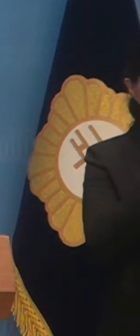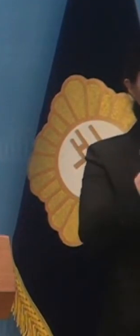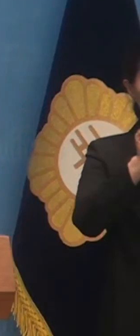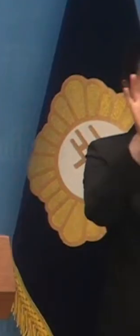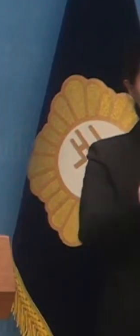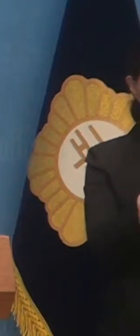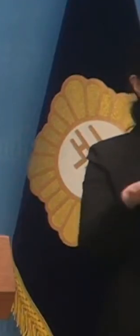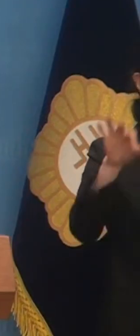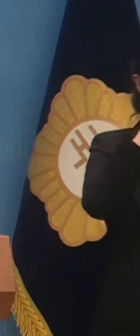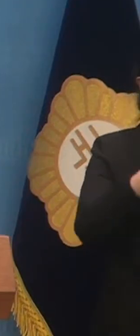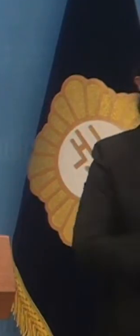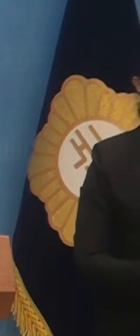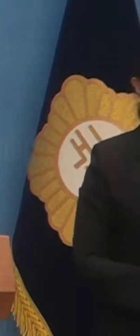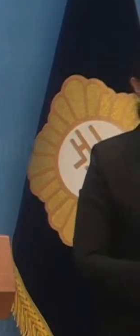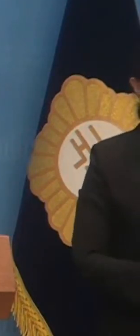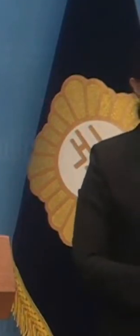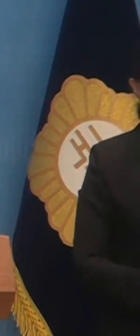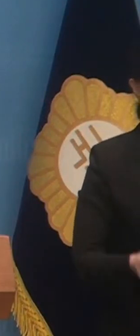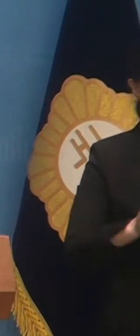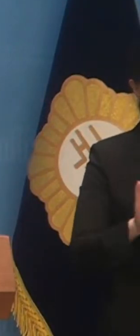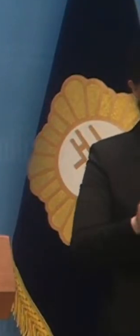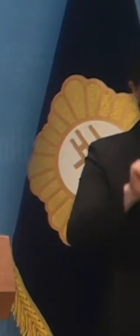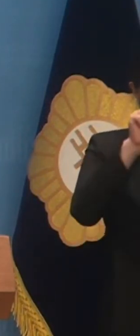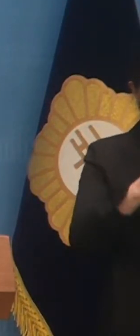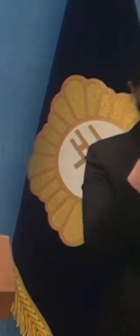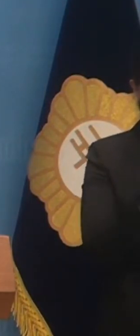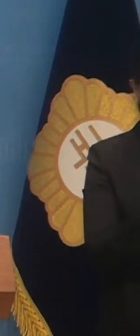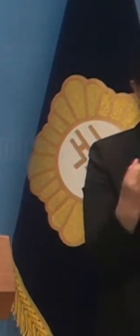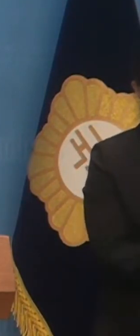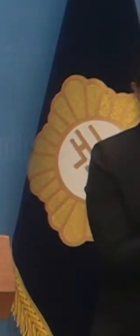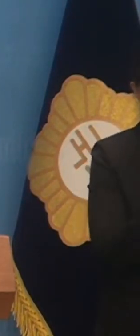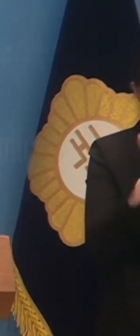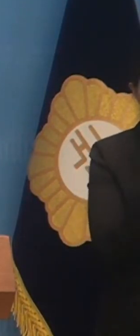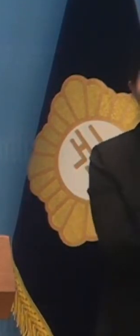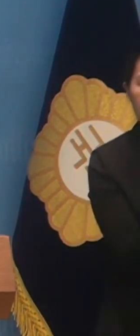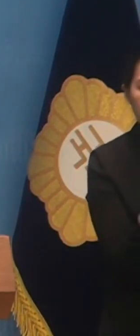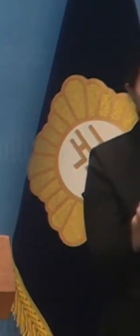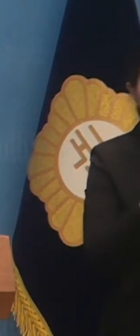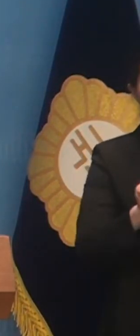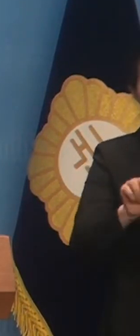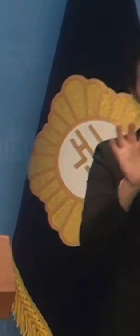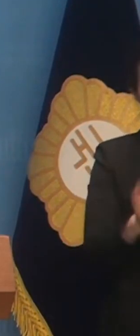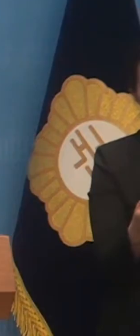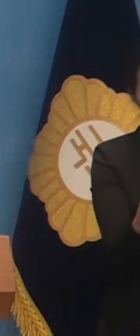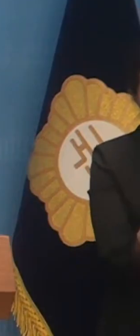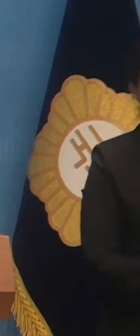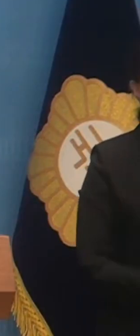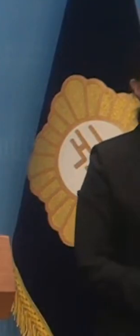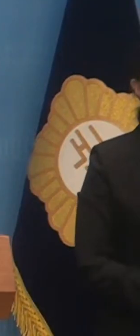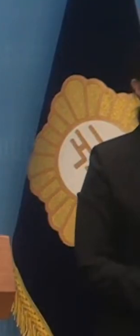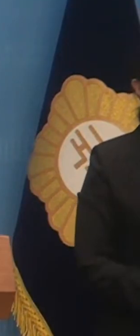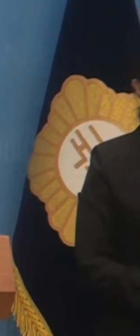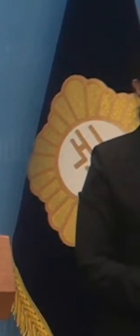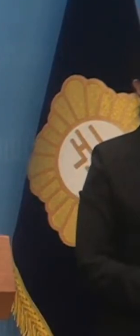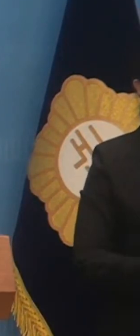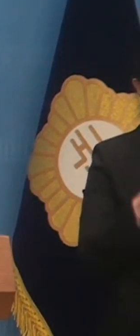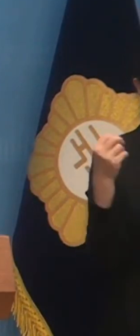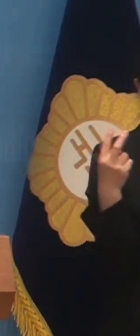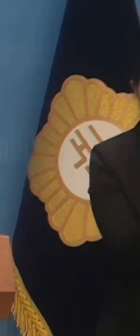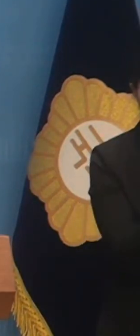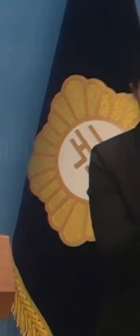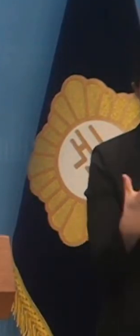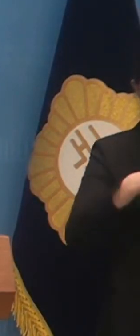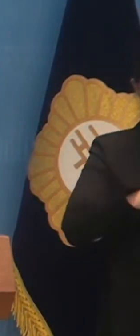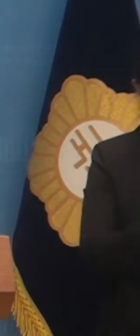7.5% 넘게 상승했지만 올해 최저임금 인상률은 고작 2.5%에 그쳤습니다. 여기에